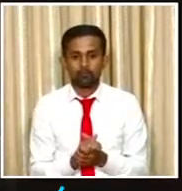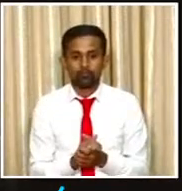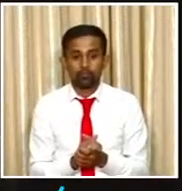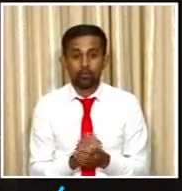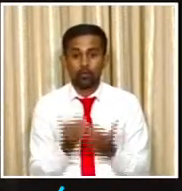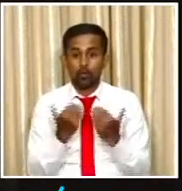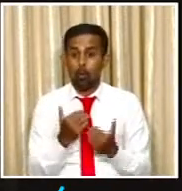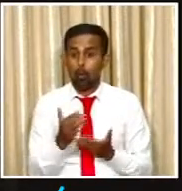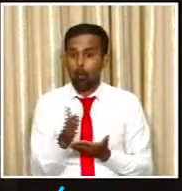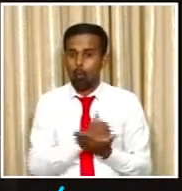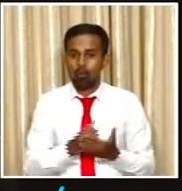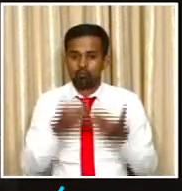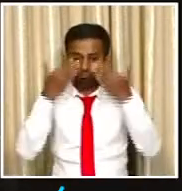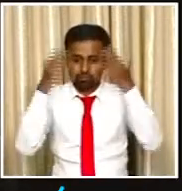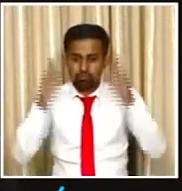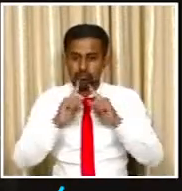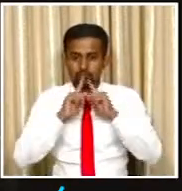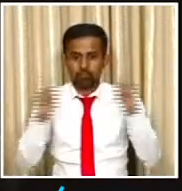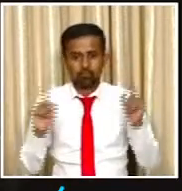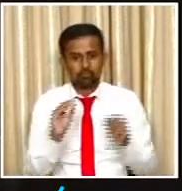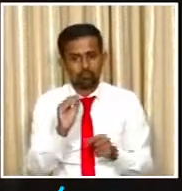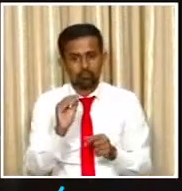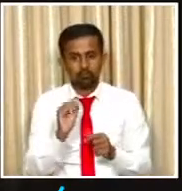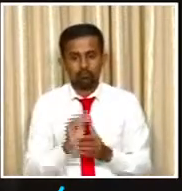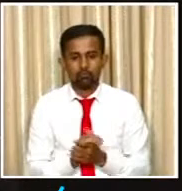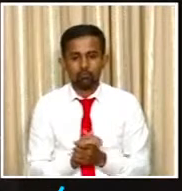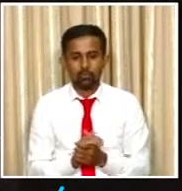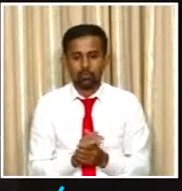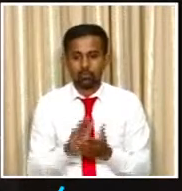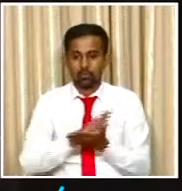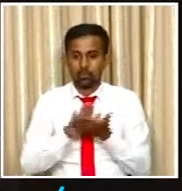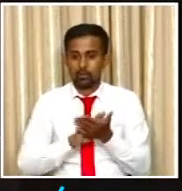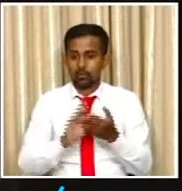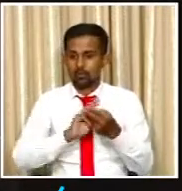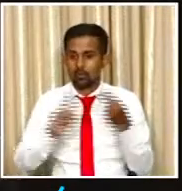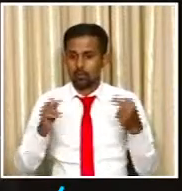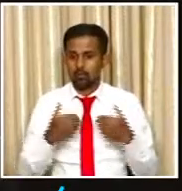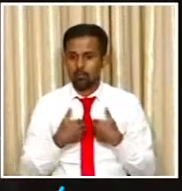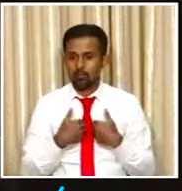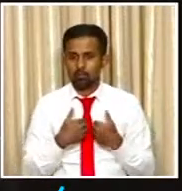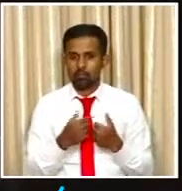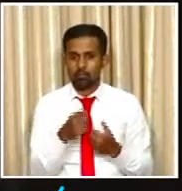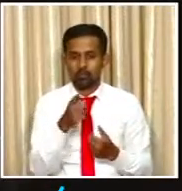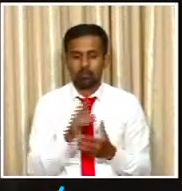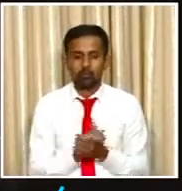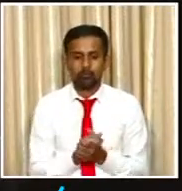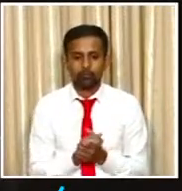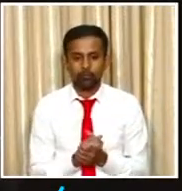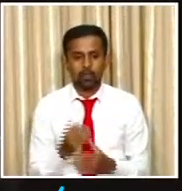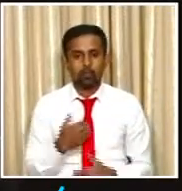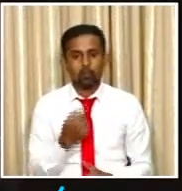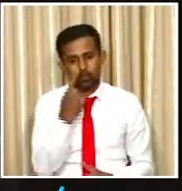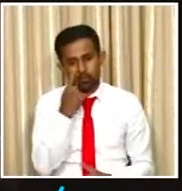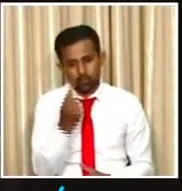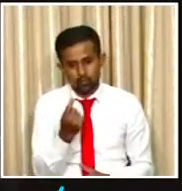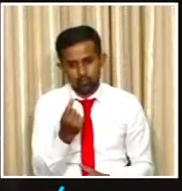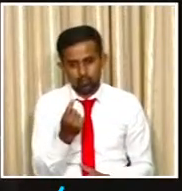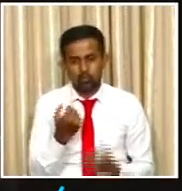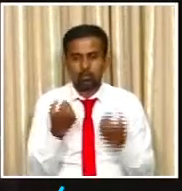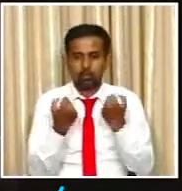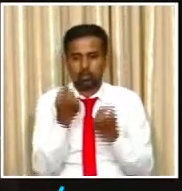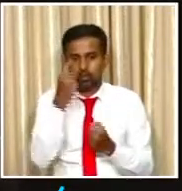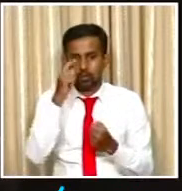jathake man metana okkagenma e hinda e wada lasi wenna epa maath ekka mata sama wenna ona garu sabhapati